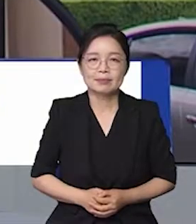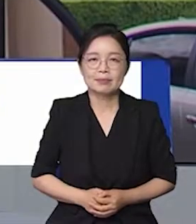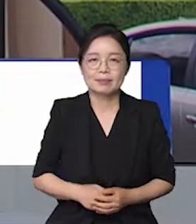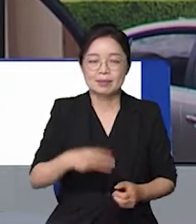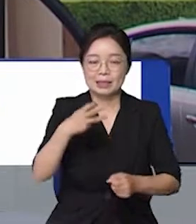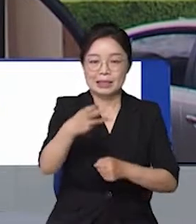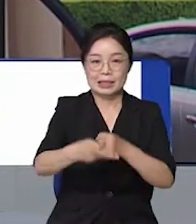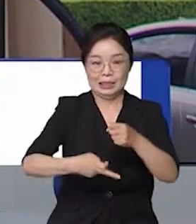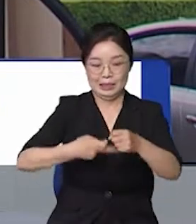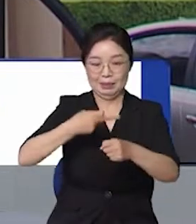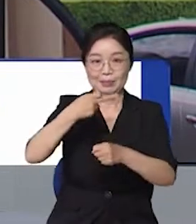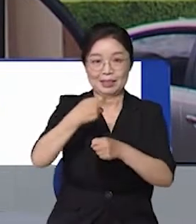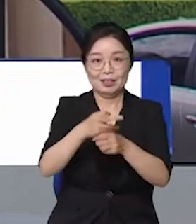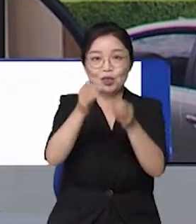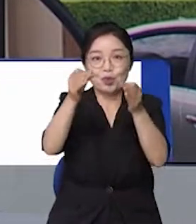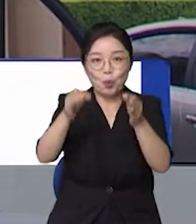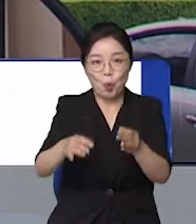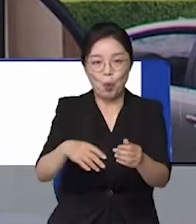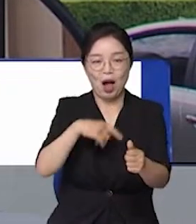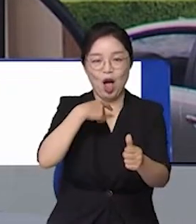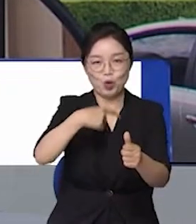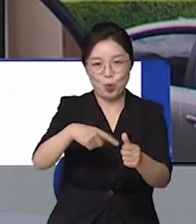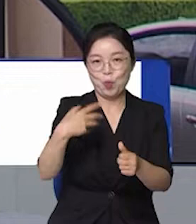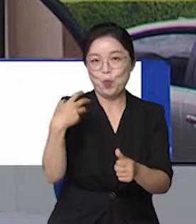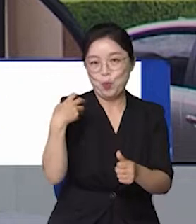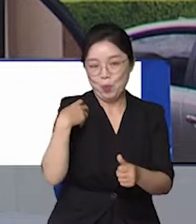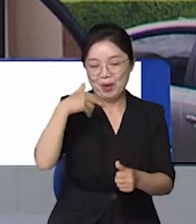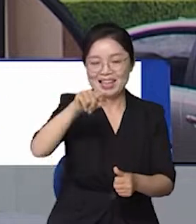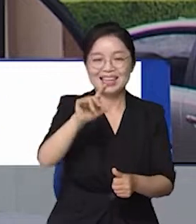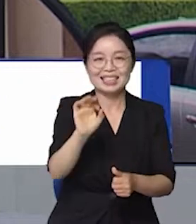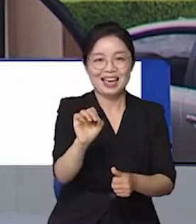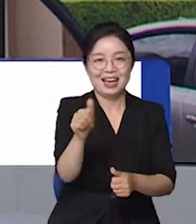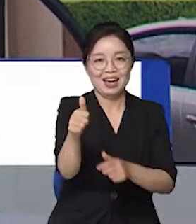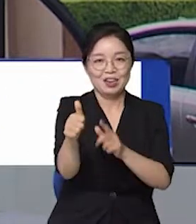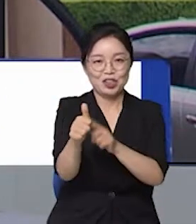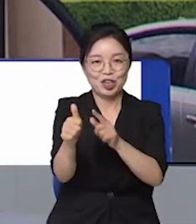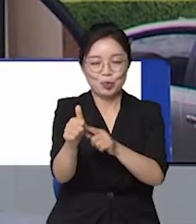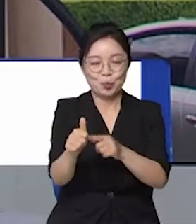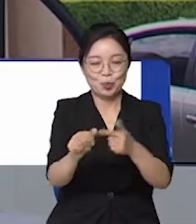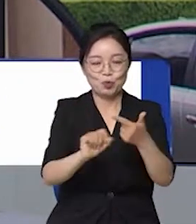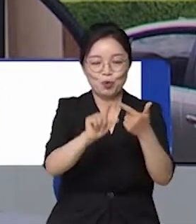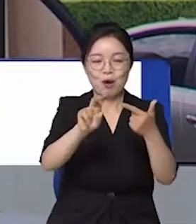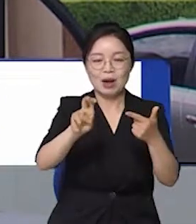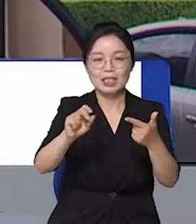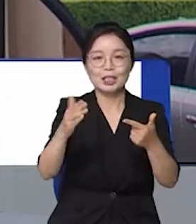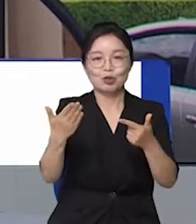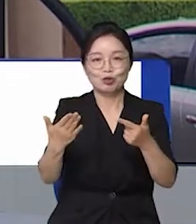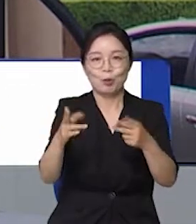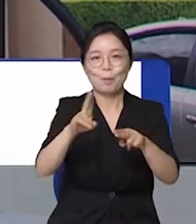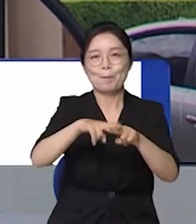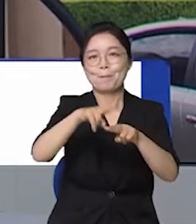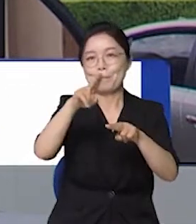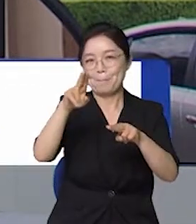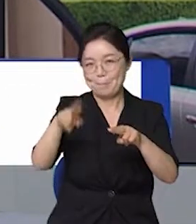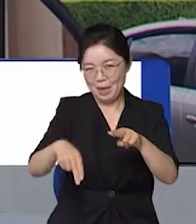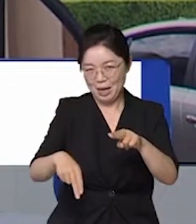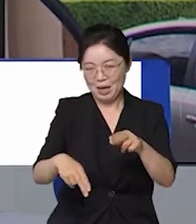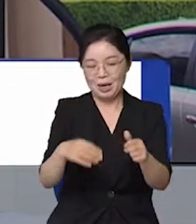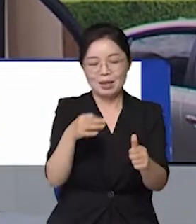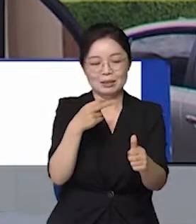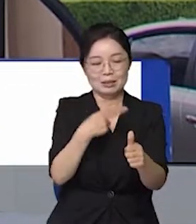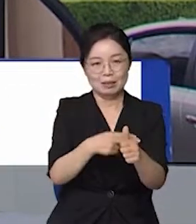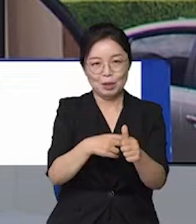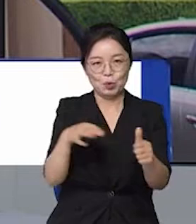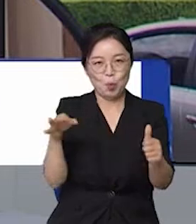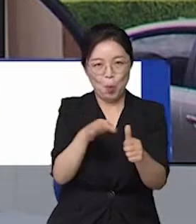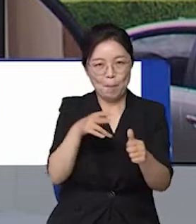12년 동안 광주 교육을 이끌었던 장위국 교육감도 오는 29일 임기를 마칩니다. 촌지근절이라는